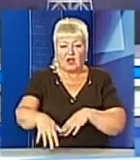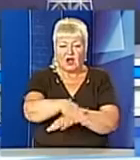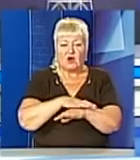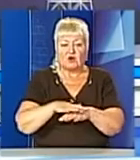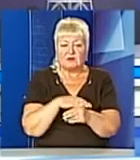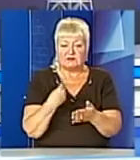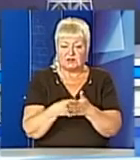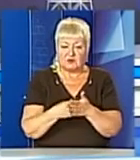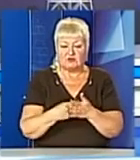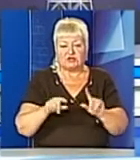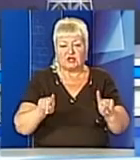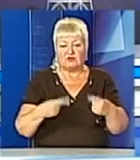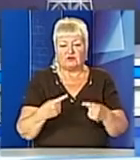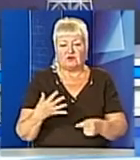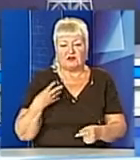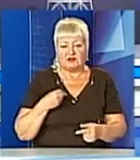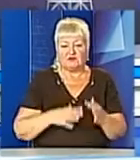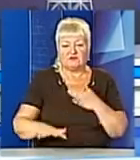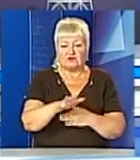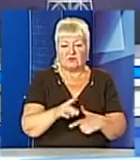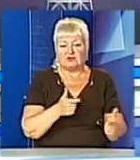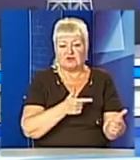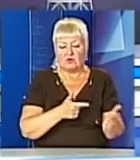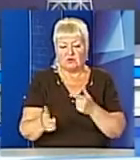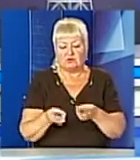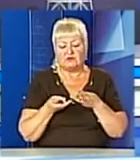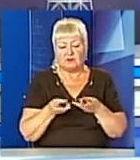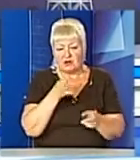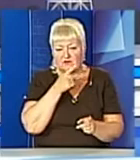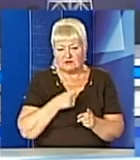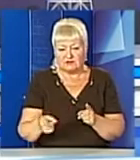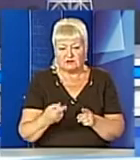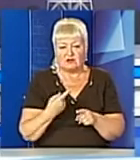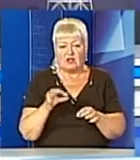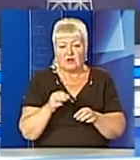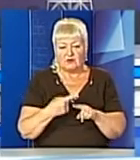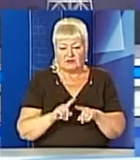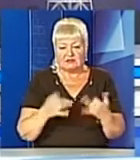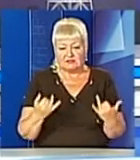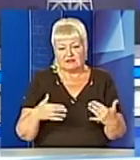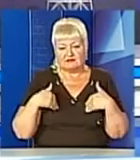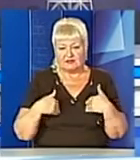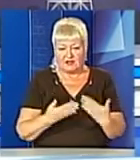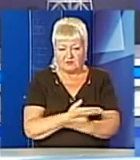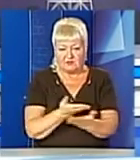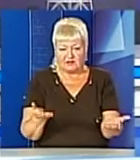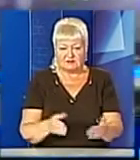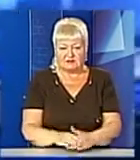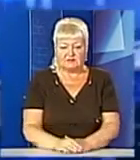громадський бюджет, оновлення Львівської площі та готуємося до опалювального сезону. Про це не лише за мить. Вітаємо вас.